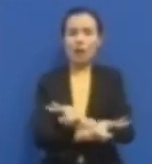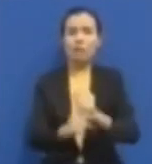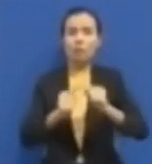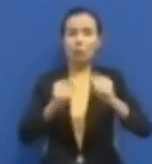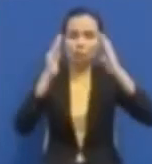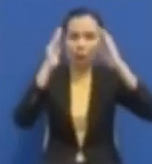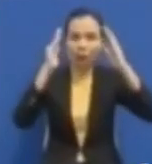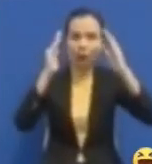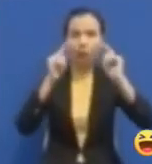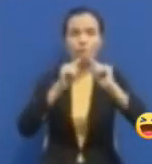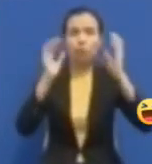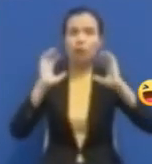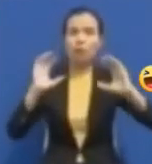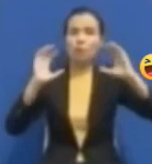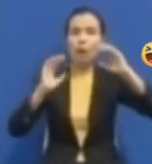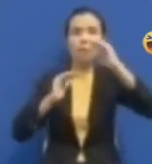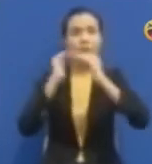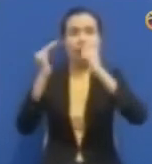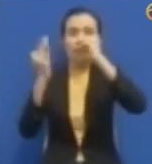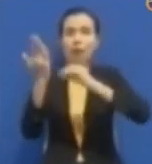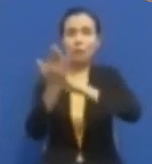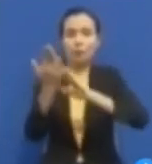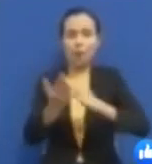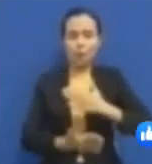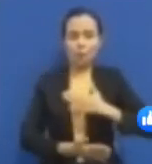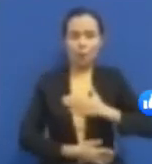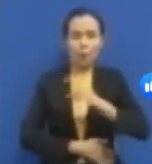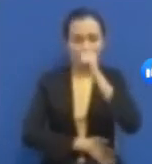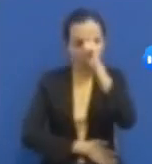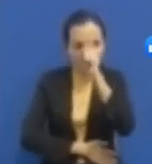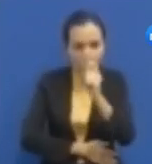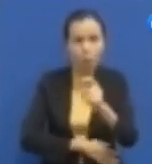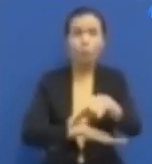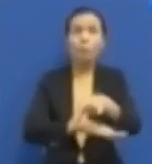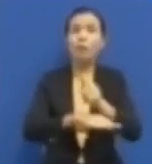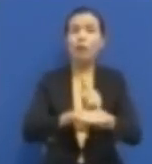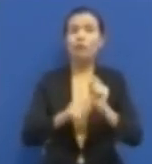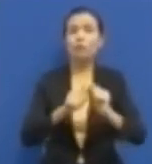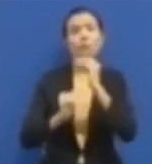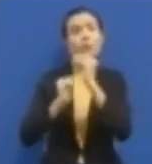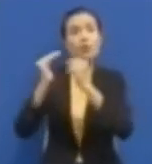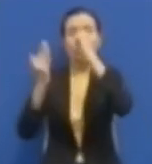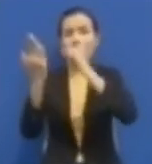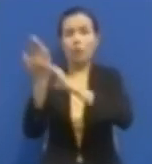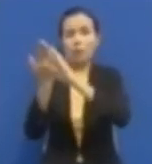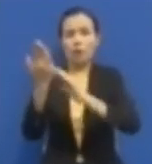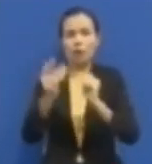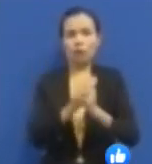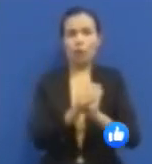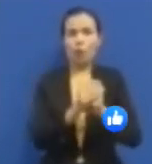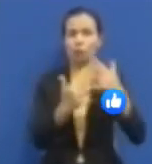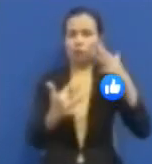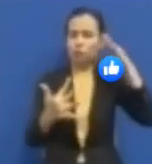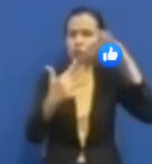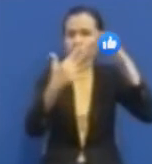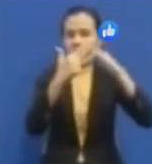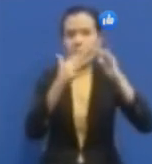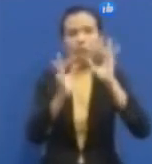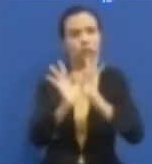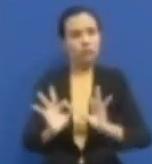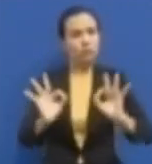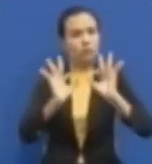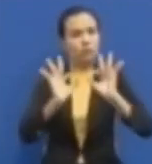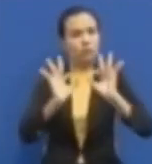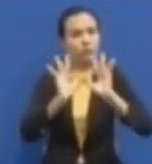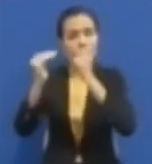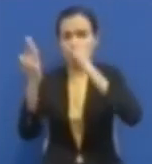ประเทศผมขออนุญาตกราบเรียนท่านประธานด้วยความเคารพนะครับว่าการปฏิรูปประเทศเป็นจิตวิญญาณที่สำคัญของการเปลี่ยนแปลงประเทศจำ